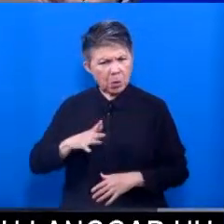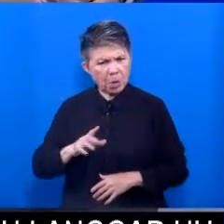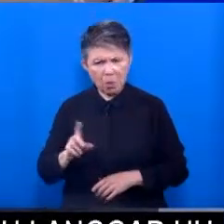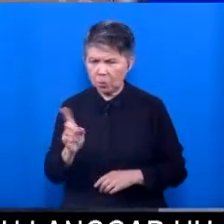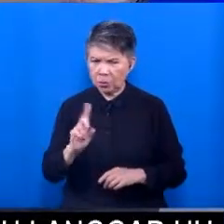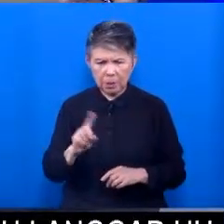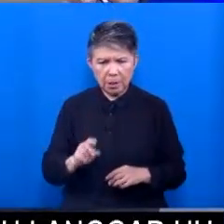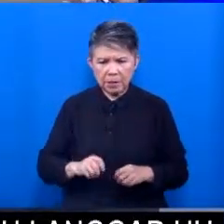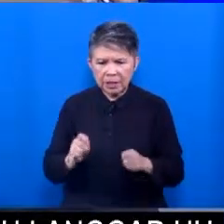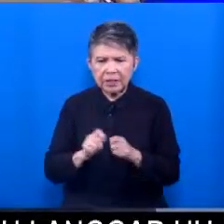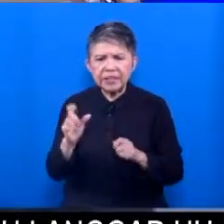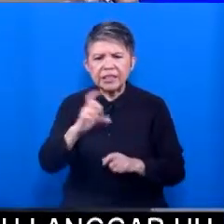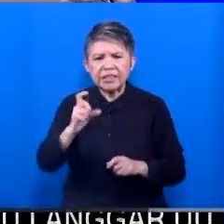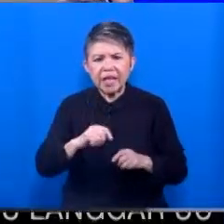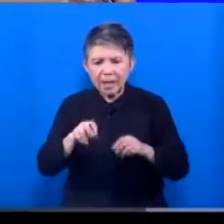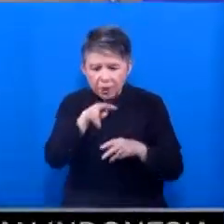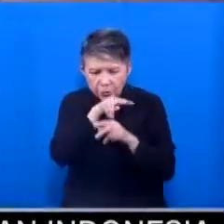yang digunakan dalam survei.